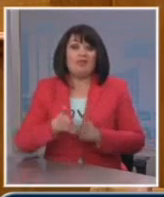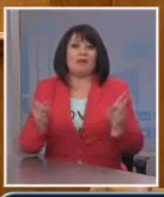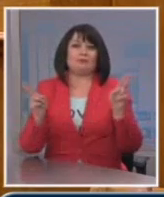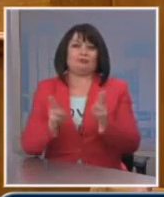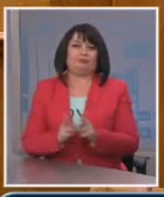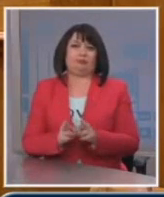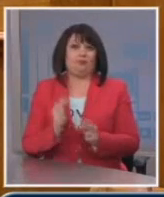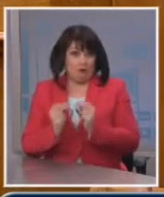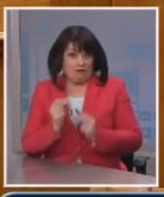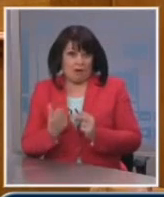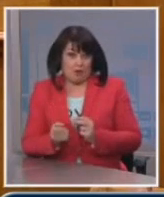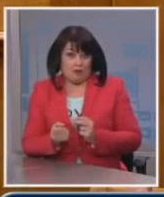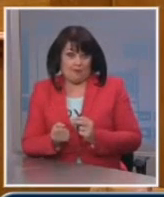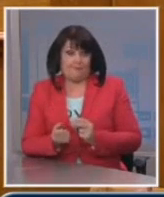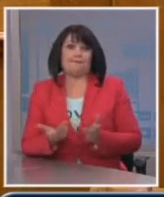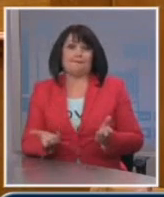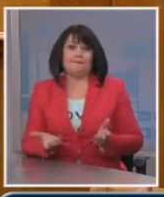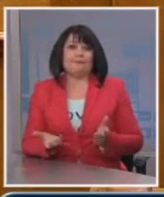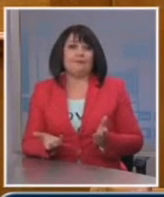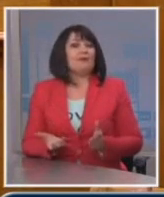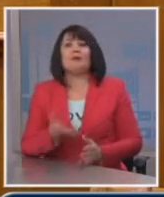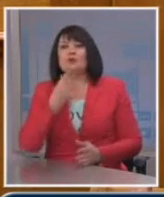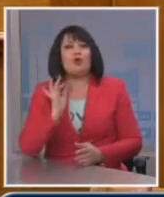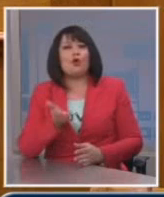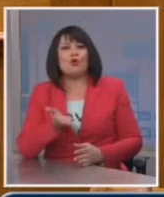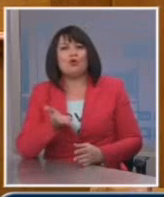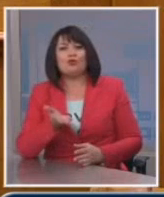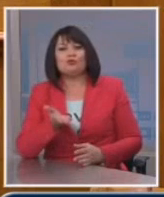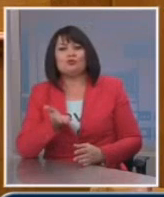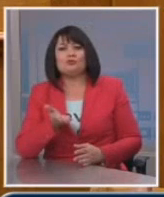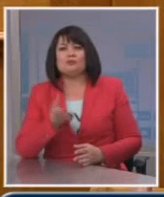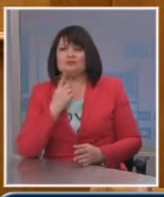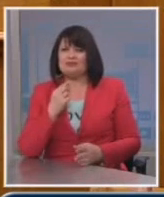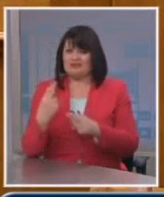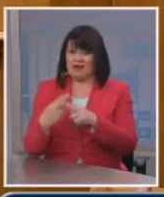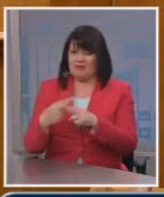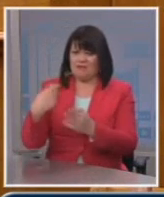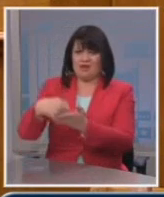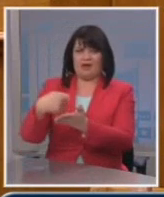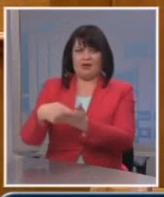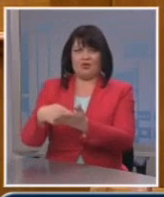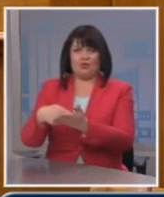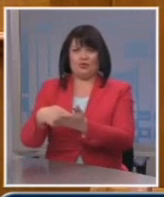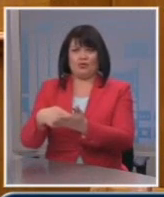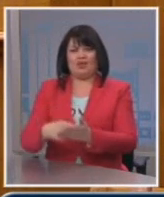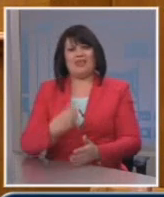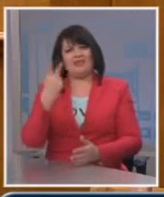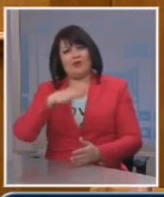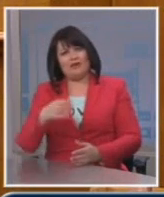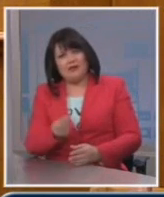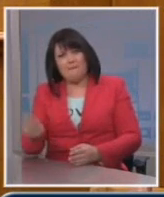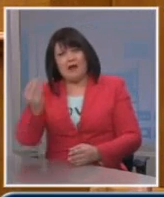πρόβλημα, διότι κατάντησε να είναι τεκμήριο το να έχεις πάνω από 2 παιδιά στον